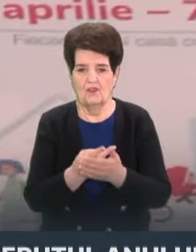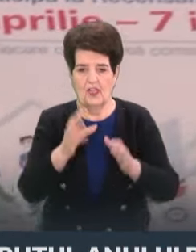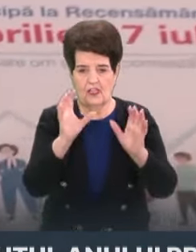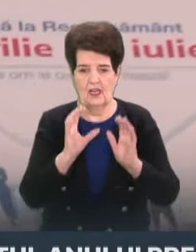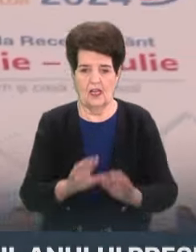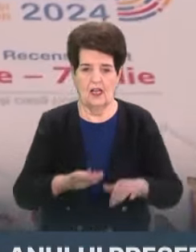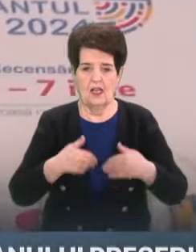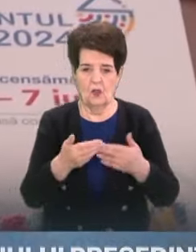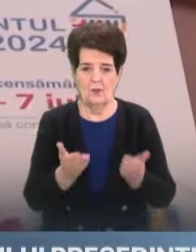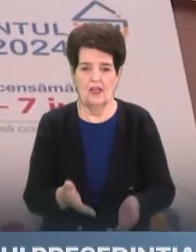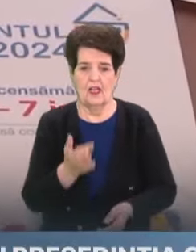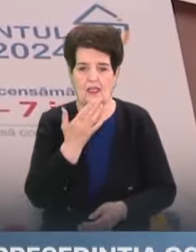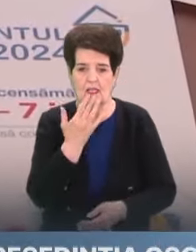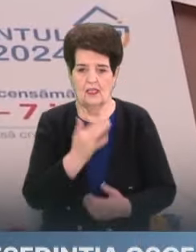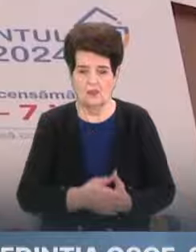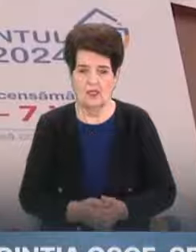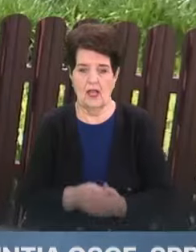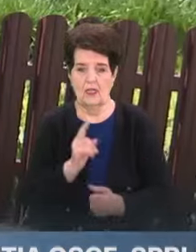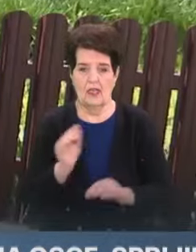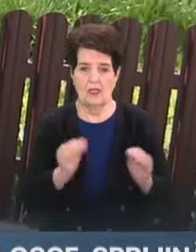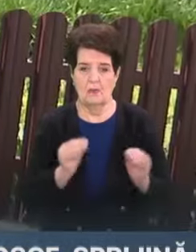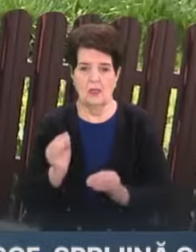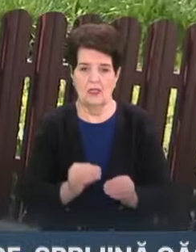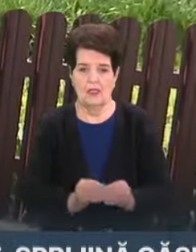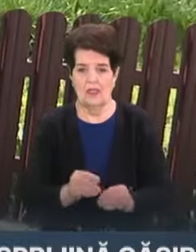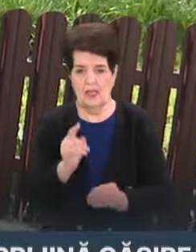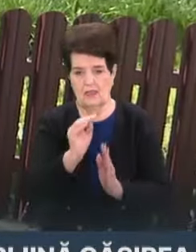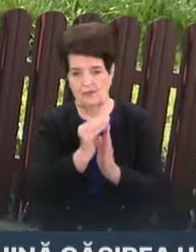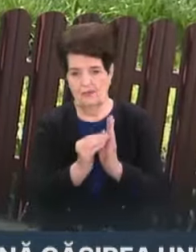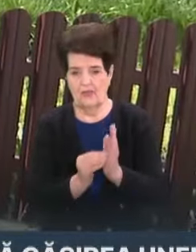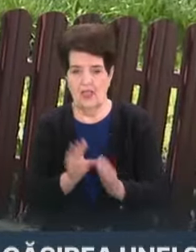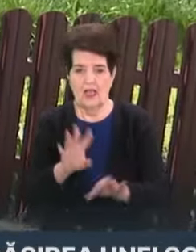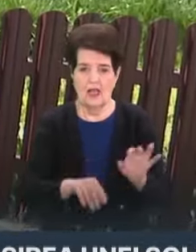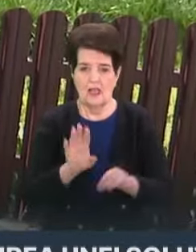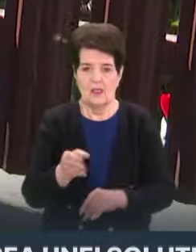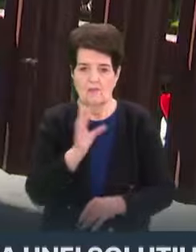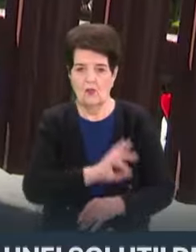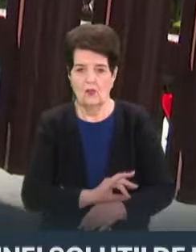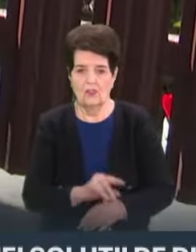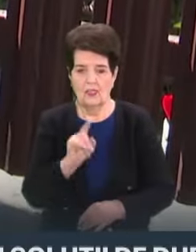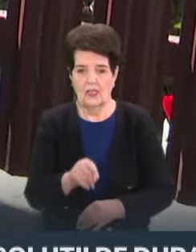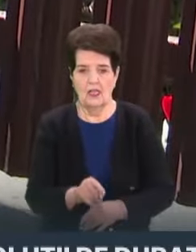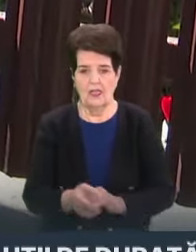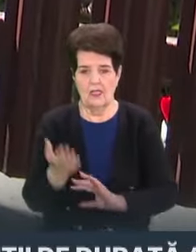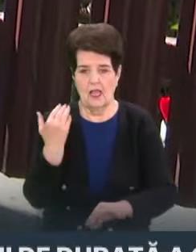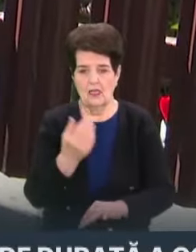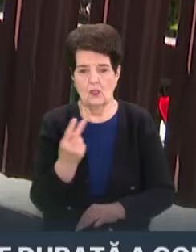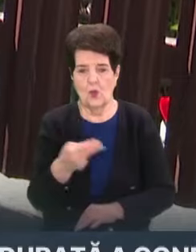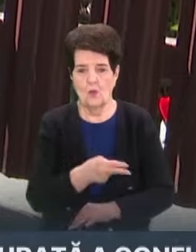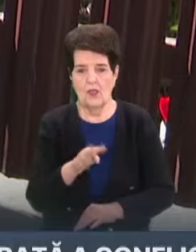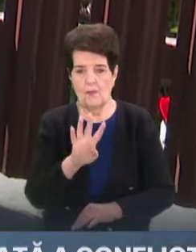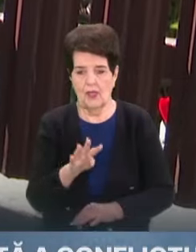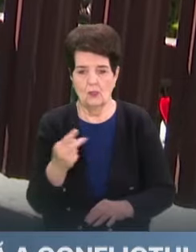și recomandările internaționale. La elaborarea noilor chestionare s-au luat în calcul și cele folosite la recensămintele din anii 2004